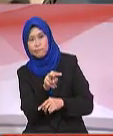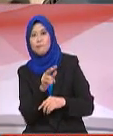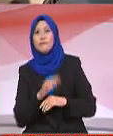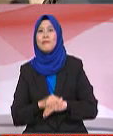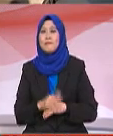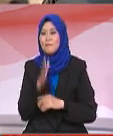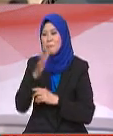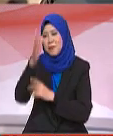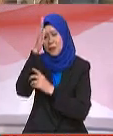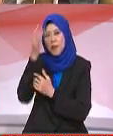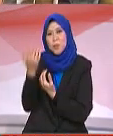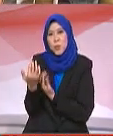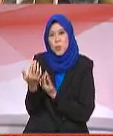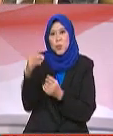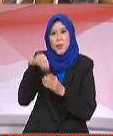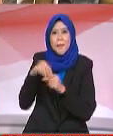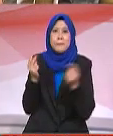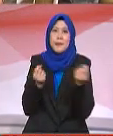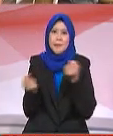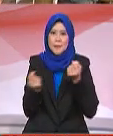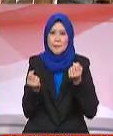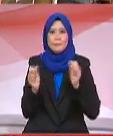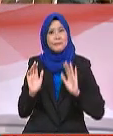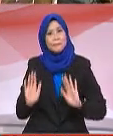yang menunggu dalam kenderaan.